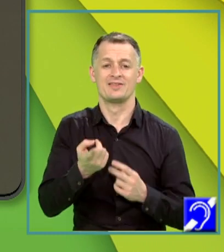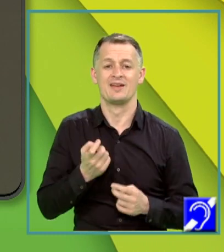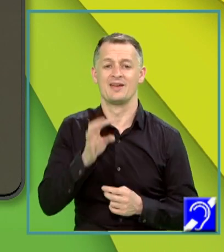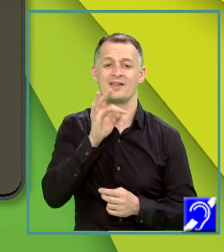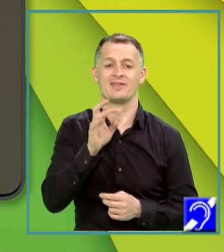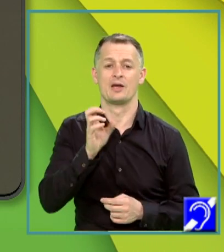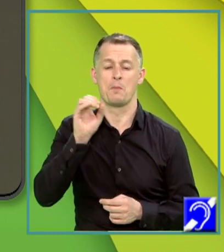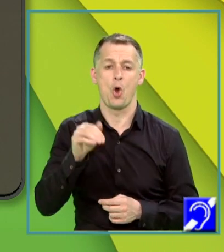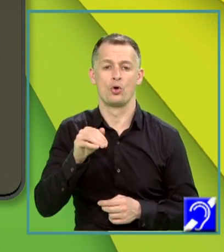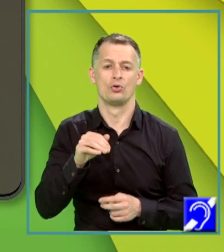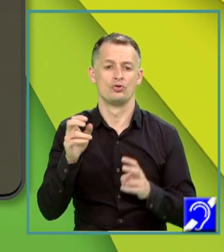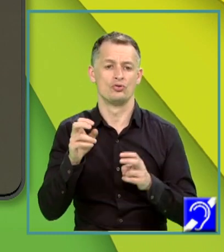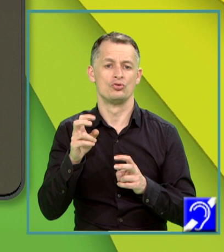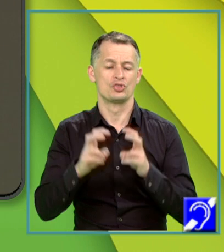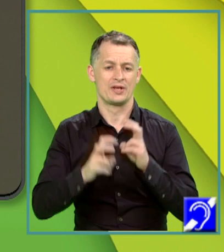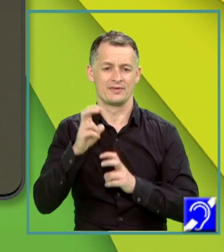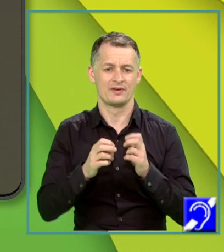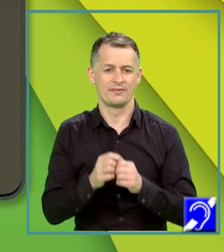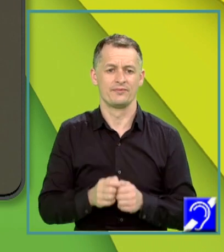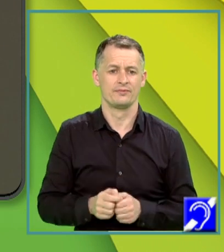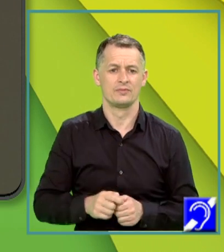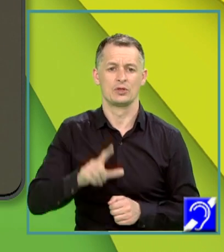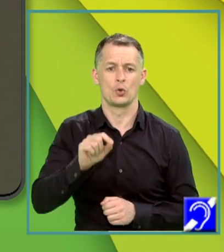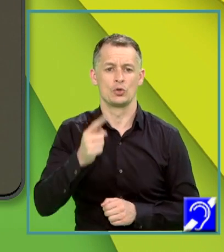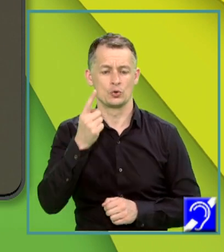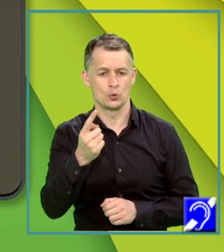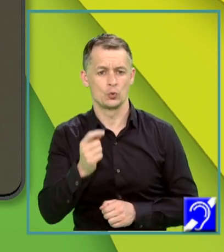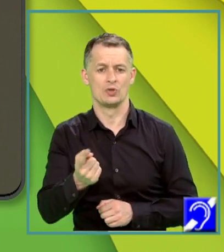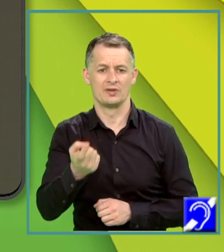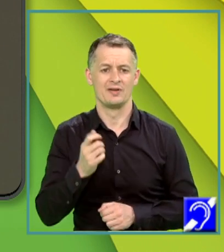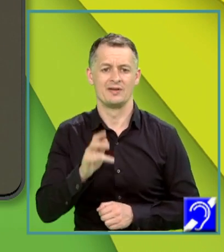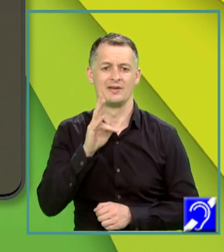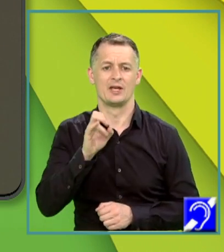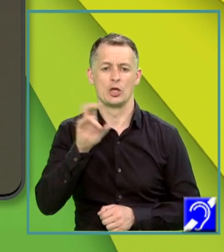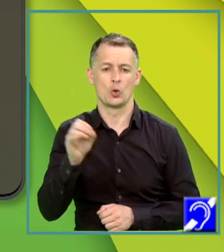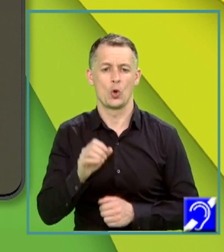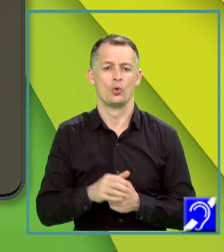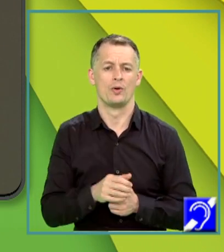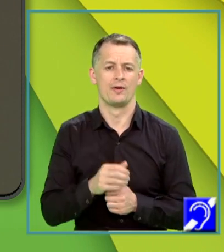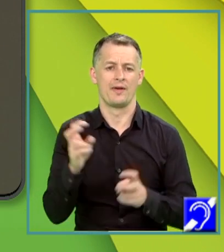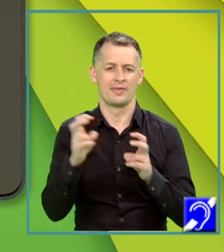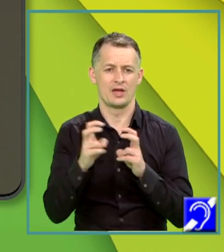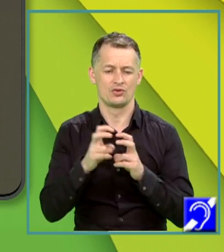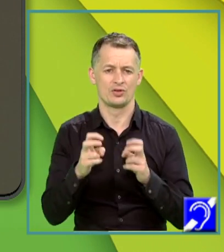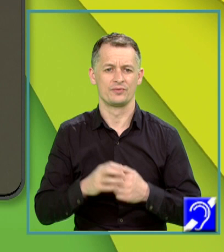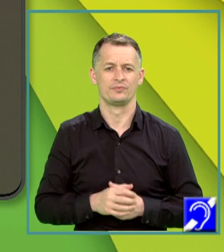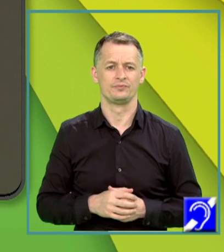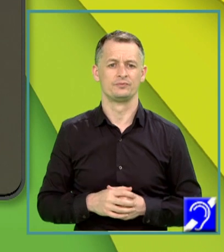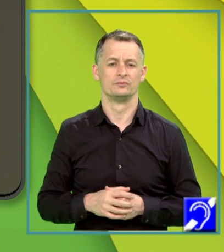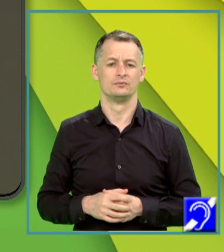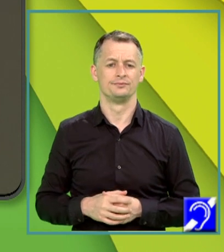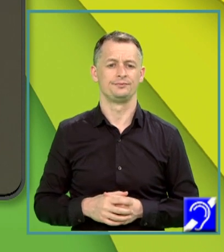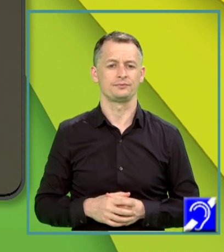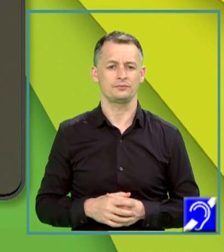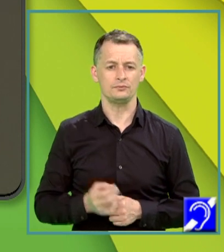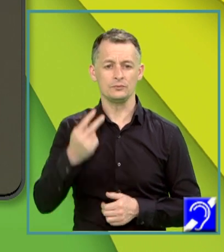o sursă pa planta 21% din hidroenergie și 9% în atomocentrala de la Cernavodă la